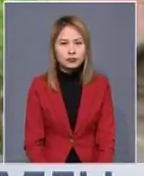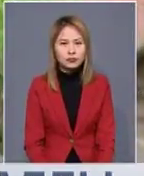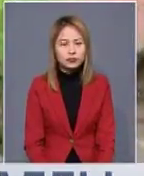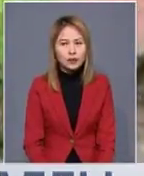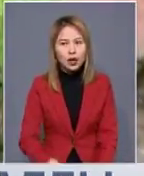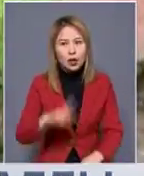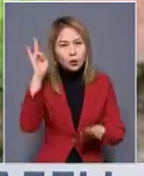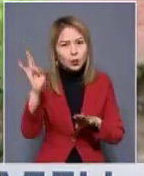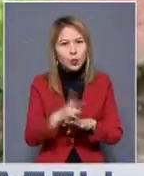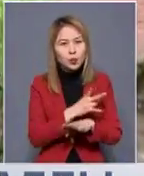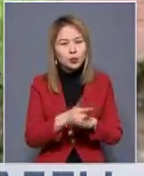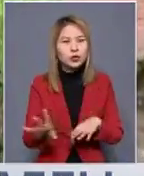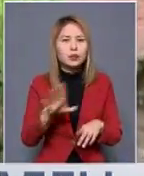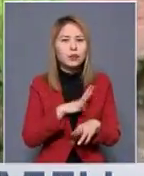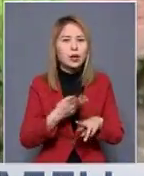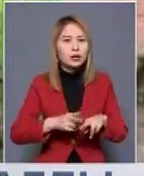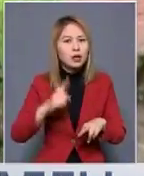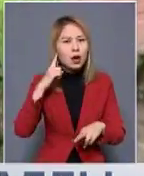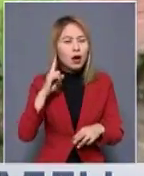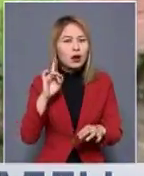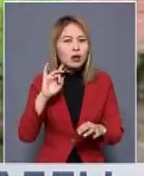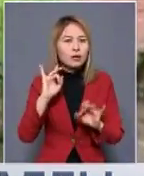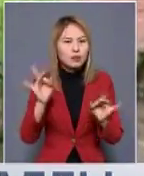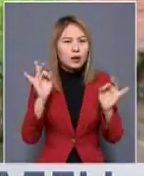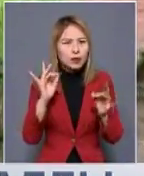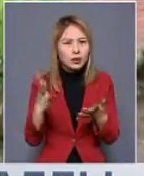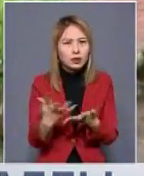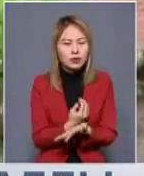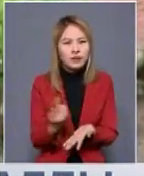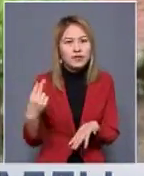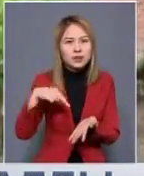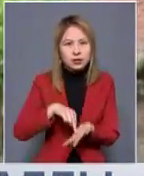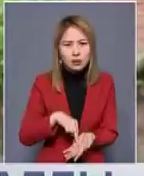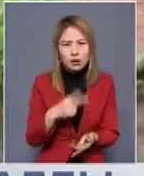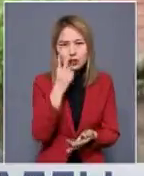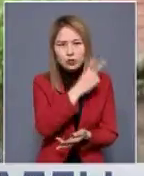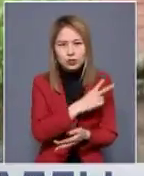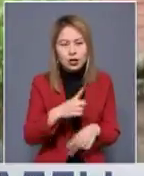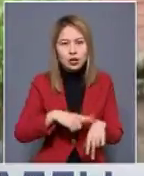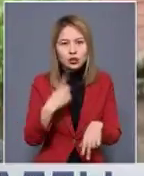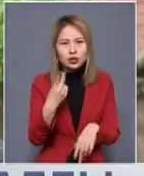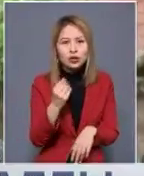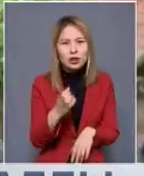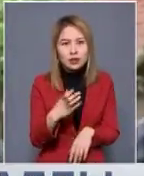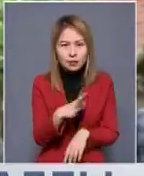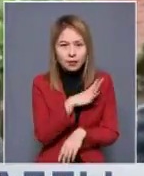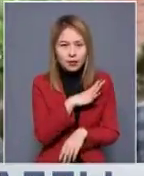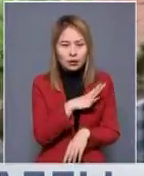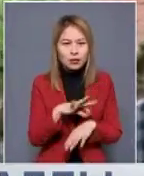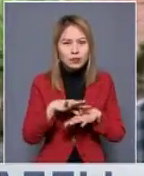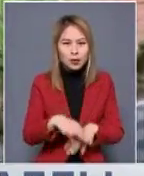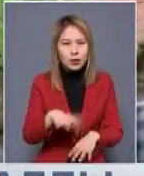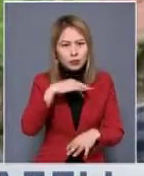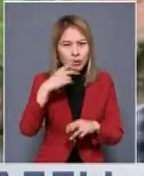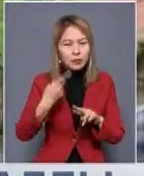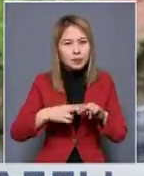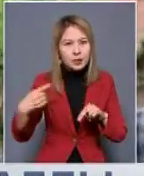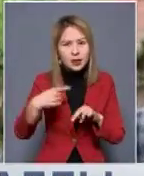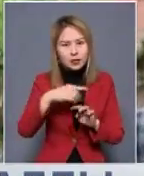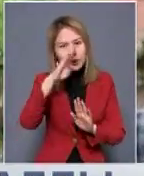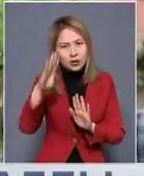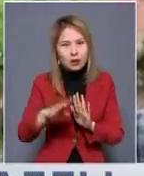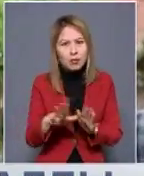Түн ортасында сырттағы атысты естіп шошып ояндық. Қарулы қақтығыс шамамен 1 сағатқа созылды. Біз үйдің астыңғы қабатында